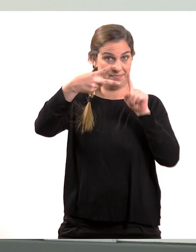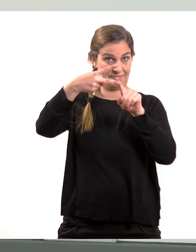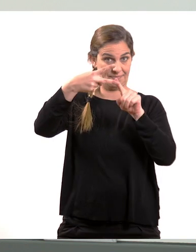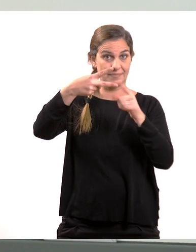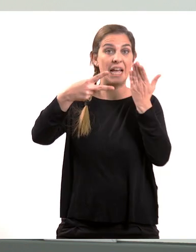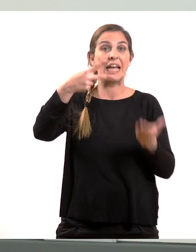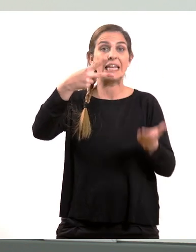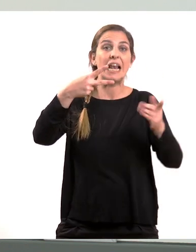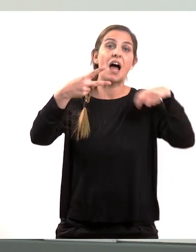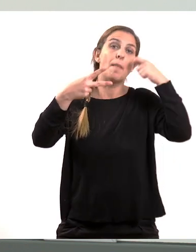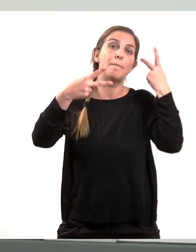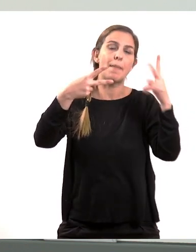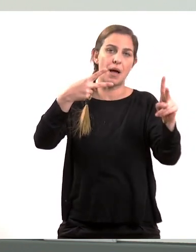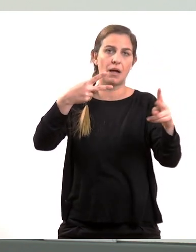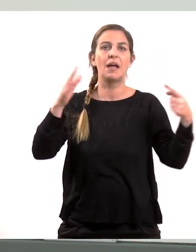1002.